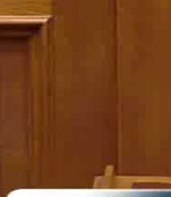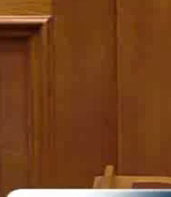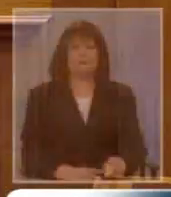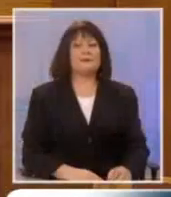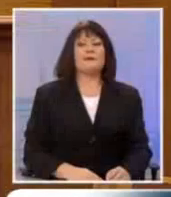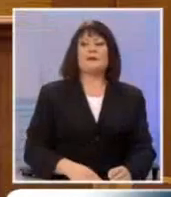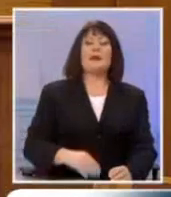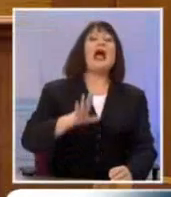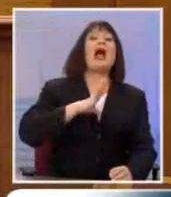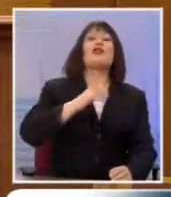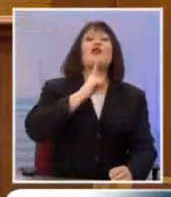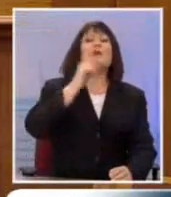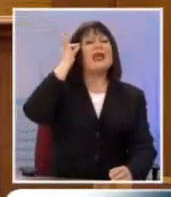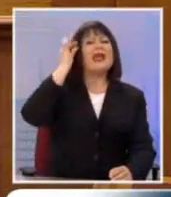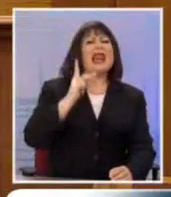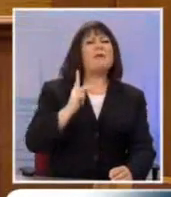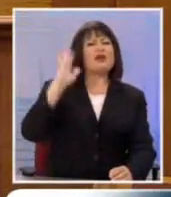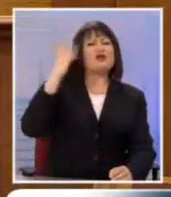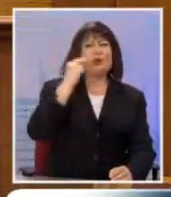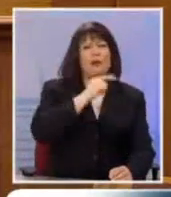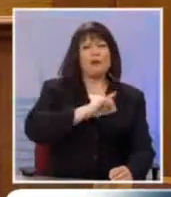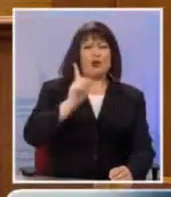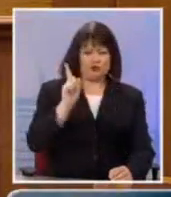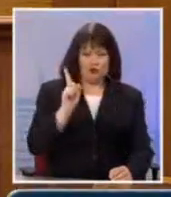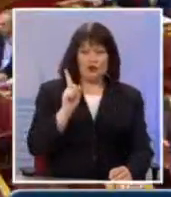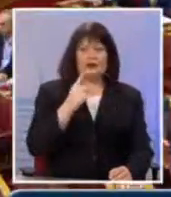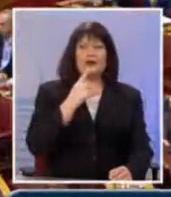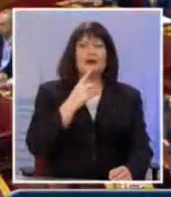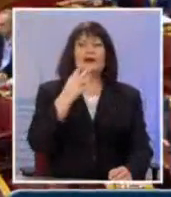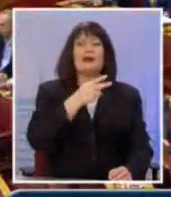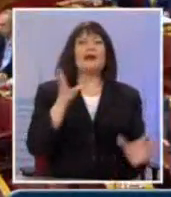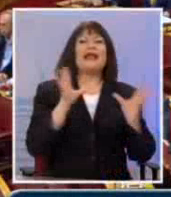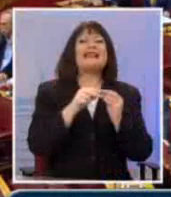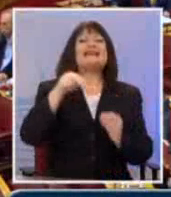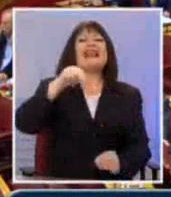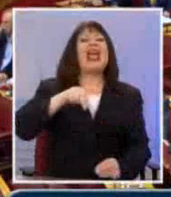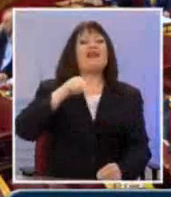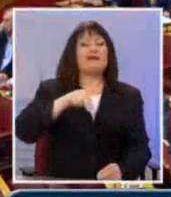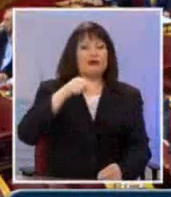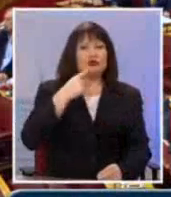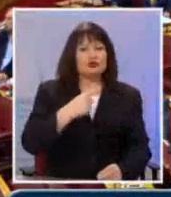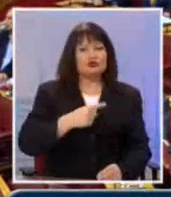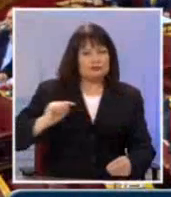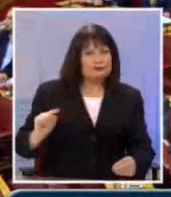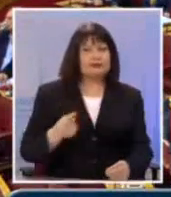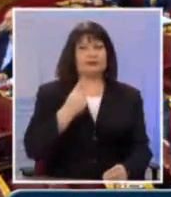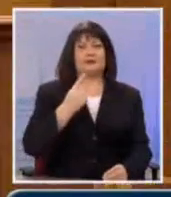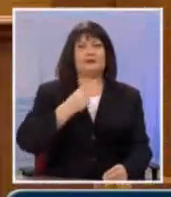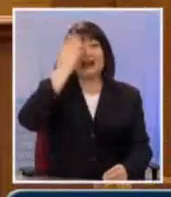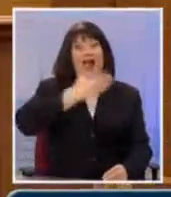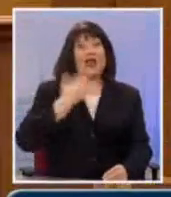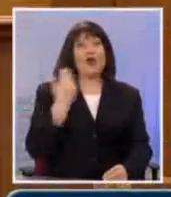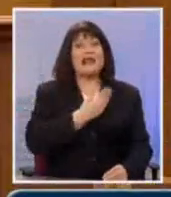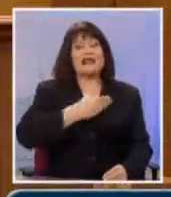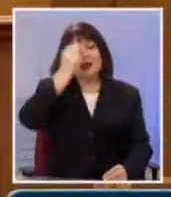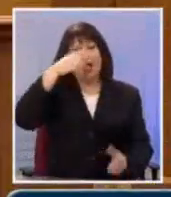είναι σαν τον Κλεμανσό, που σας θυμίζω ότι στην υπόθεση Ντρέιφος τα έβαλε και με τη δύναμη της Καθολικής Εκκλησίας